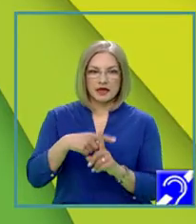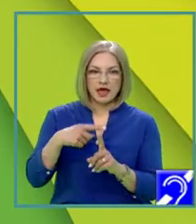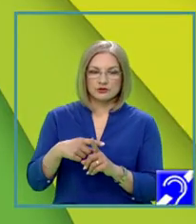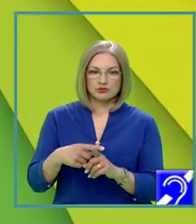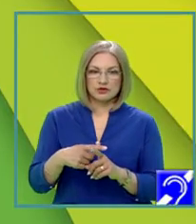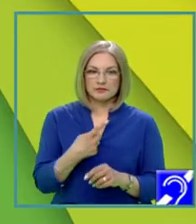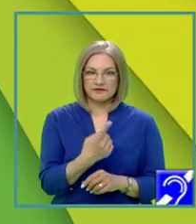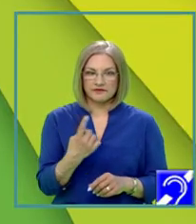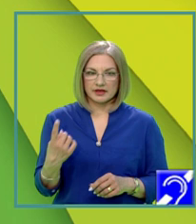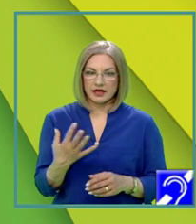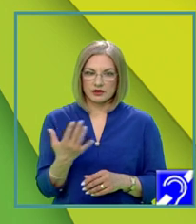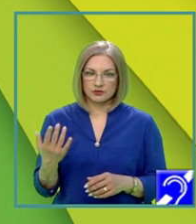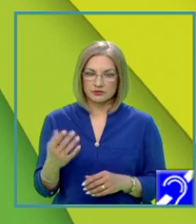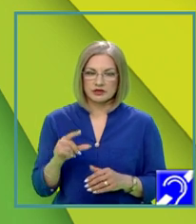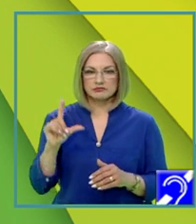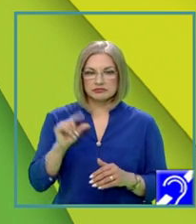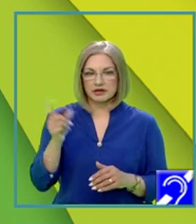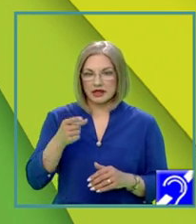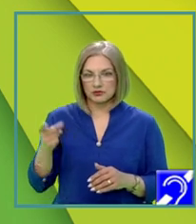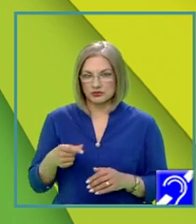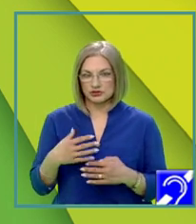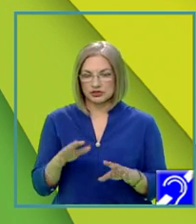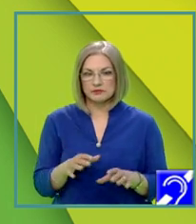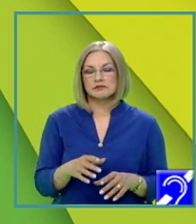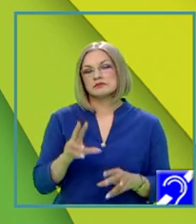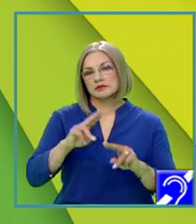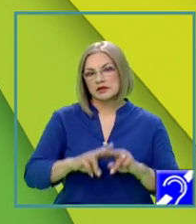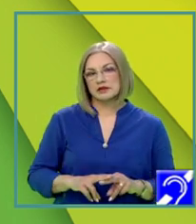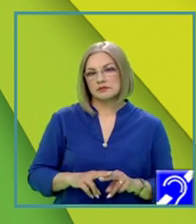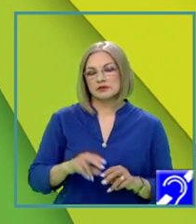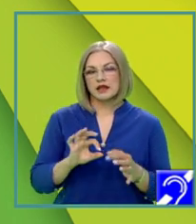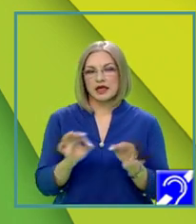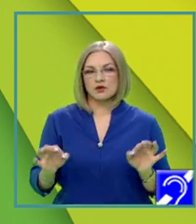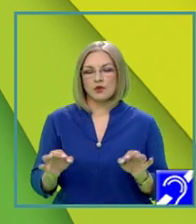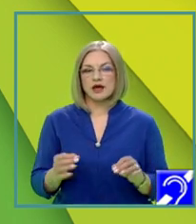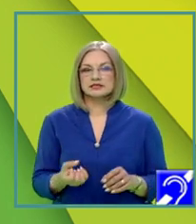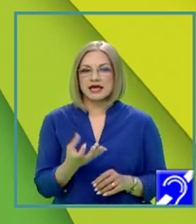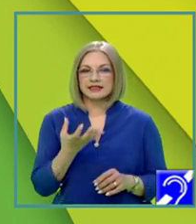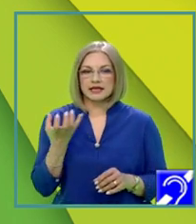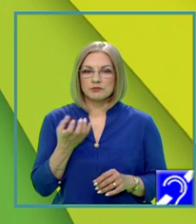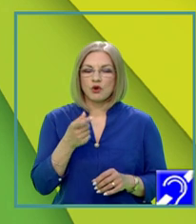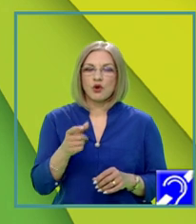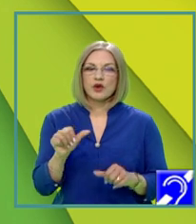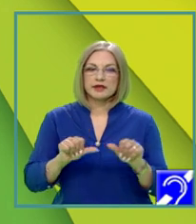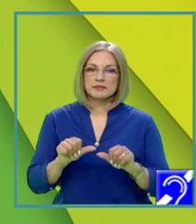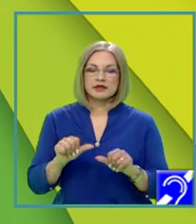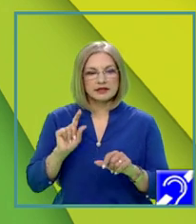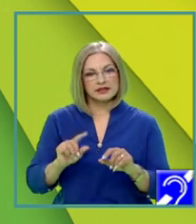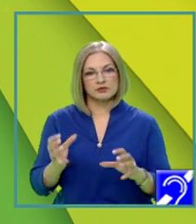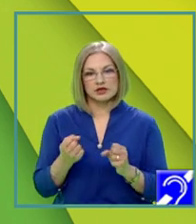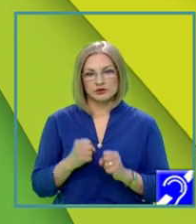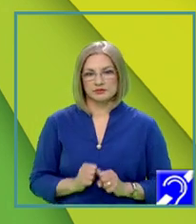verticală și reducând termenii de asemenea observăm că ajunge la ecuația termochimica pe care trebuia să o obținem